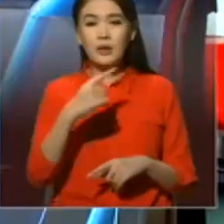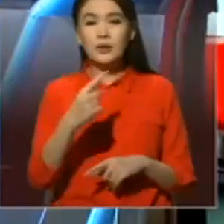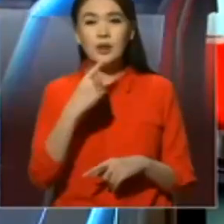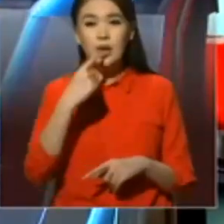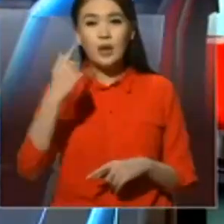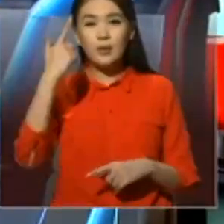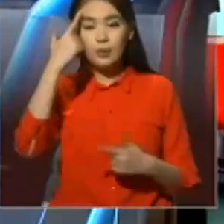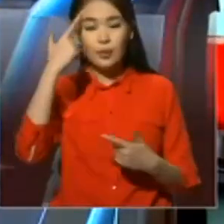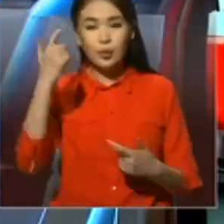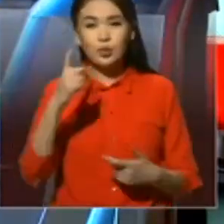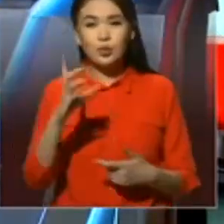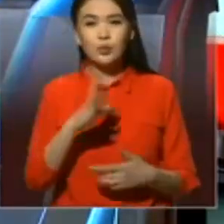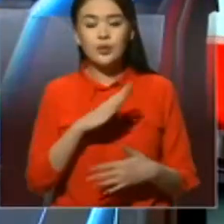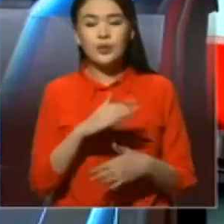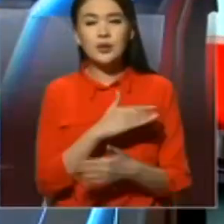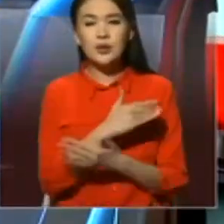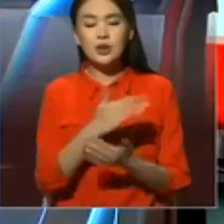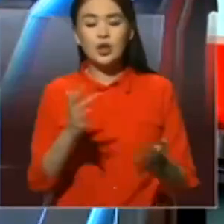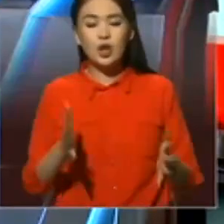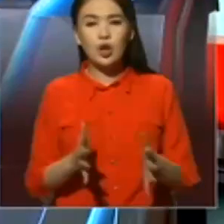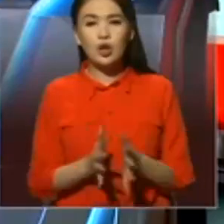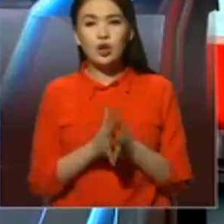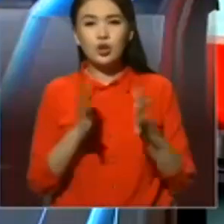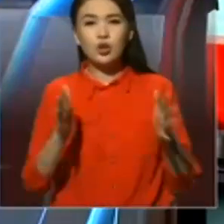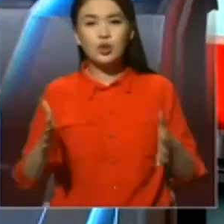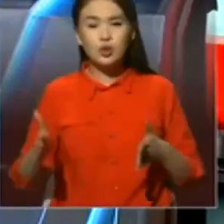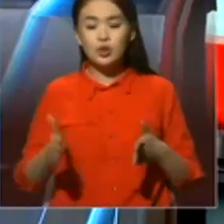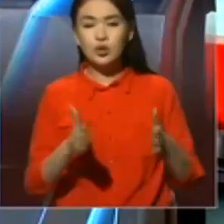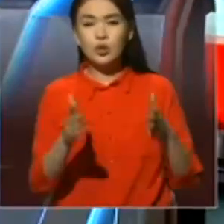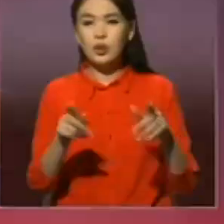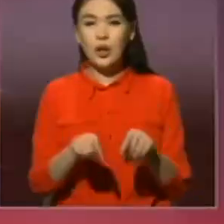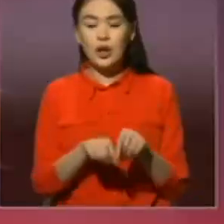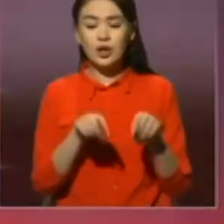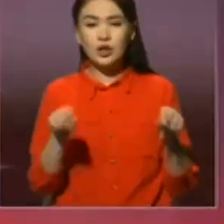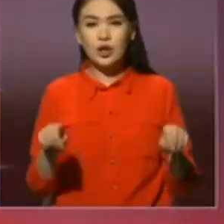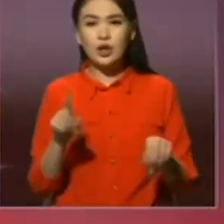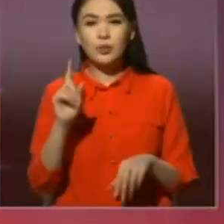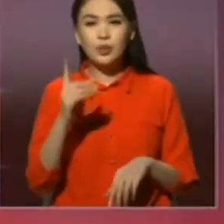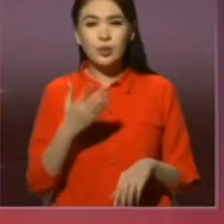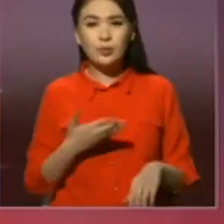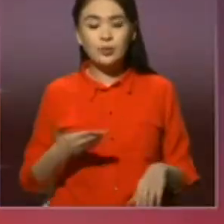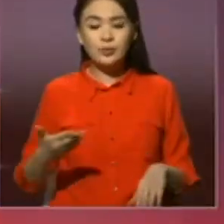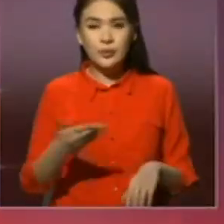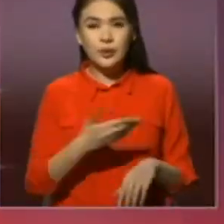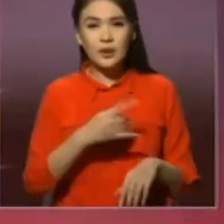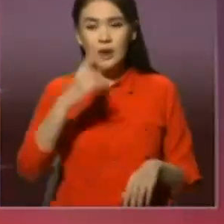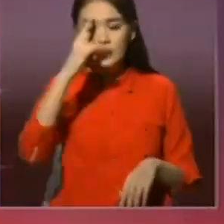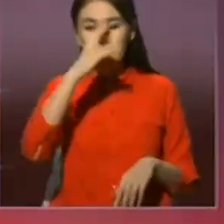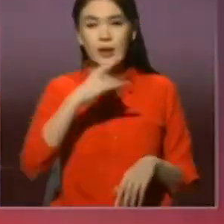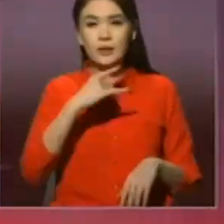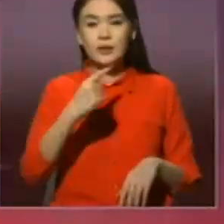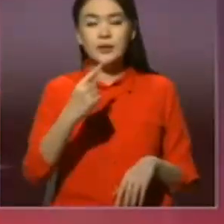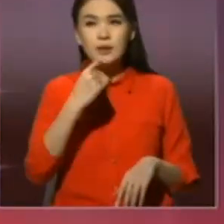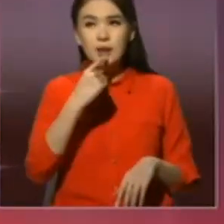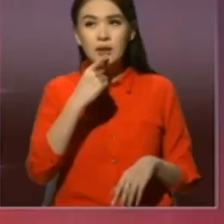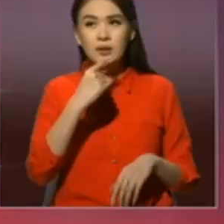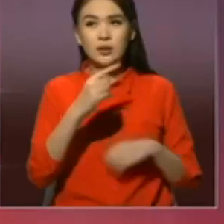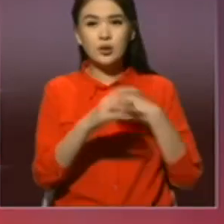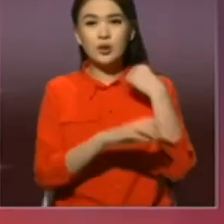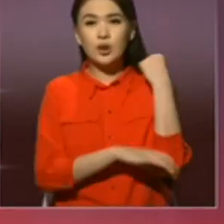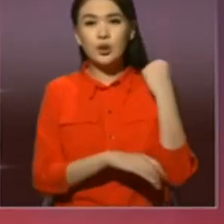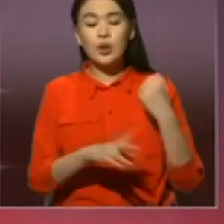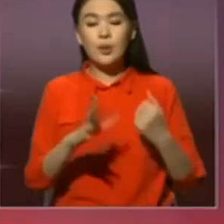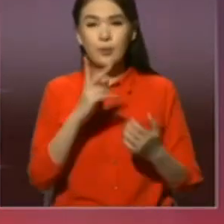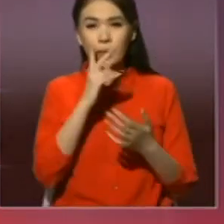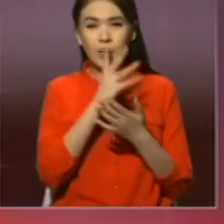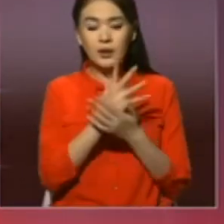ертең мансабыңызға үлкен жол ашады. Өйткені біз өзіміз қазақ тілінің нәтижесінде мен мынандай да сұрақ қояр